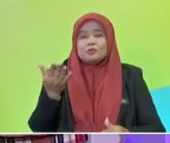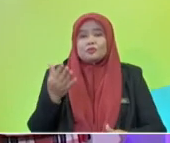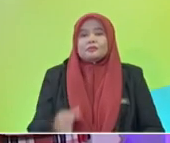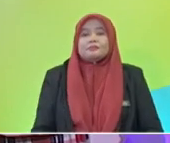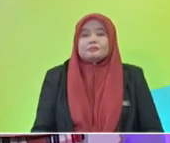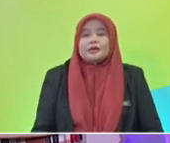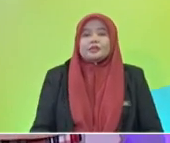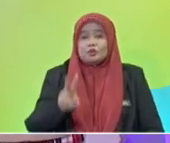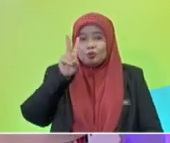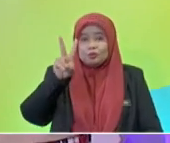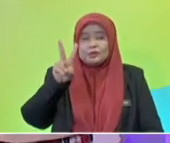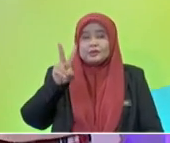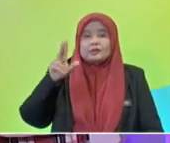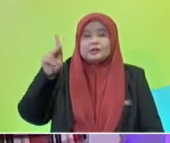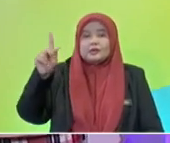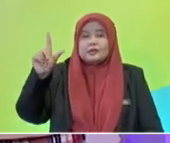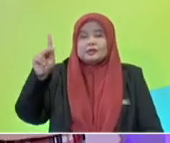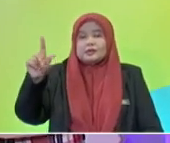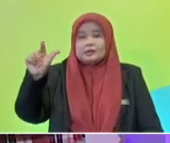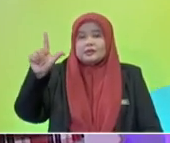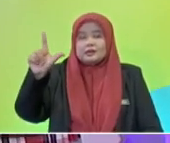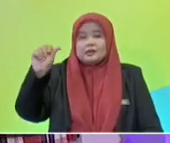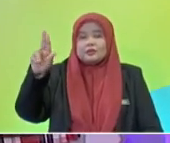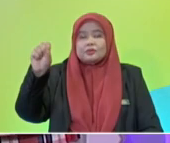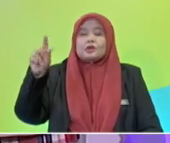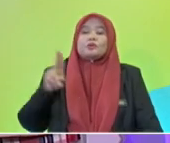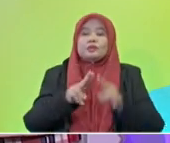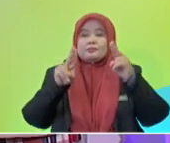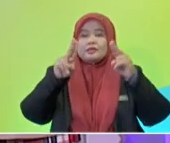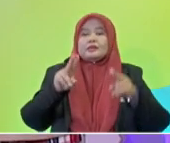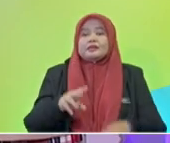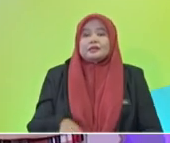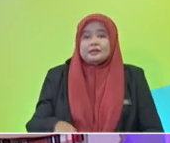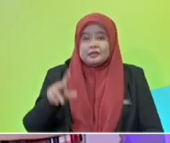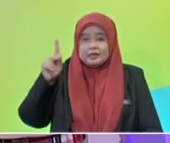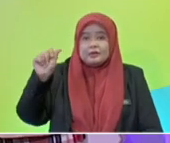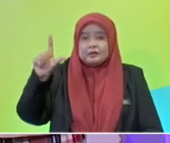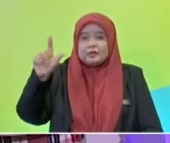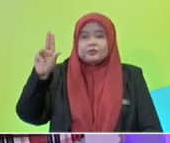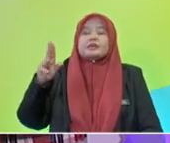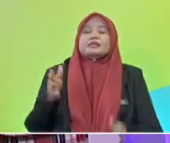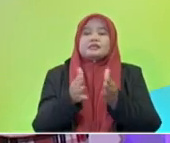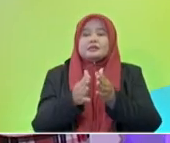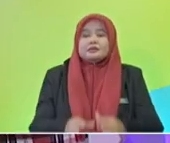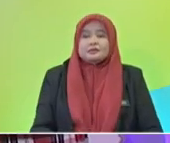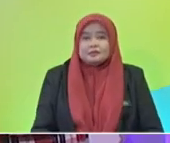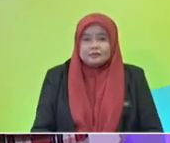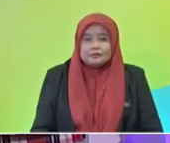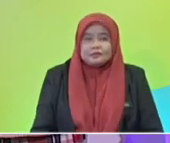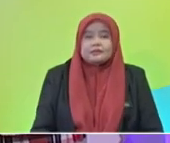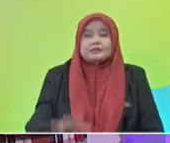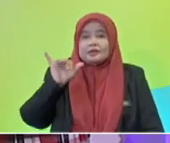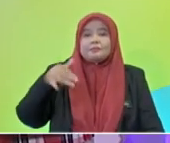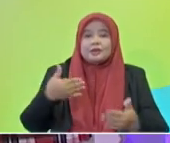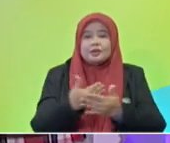Kus utama dan juga satu Kus kecil di situ kita akan guna yang contoh ayat Tong kitar semula yang baharu